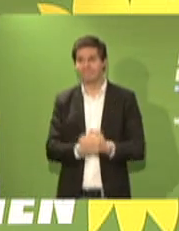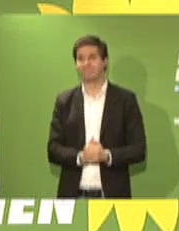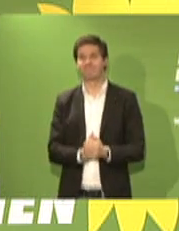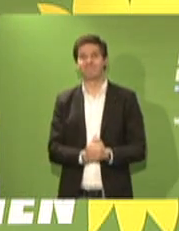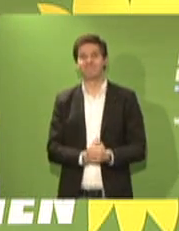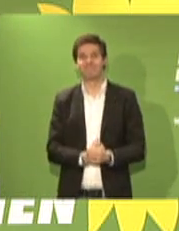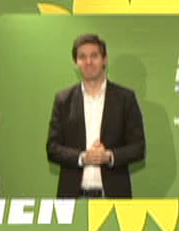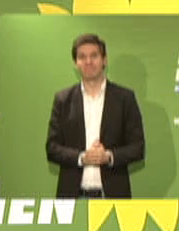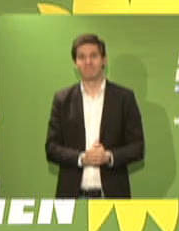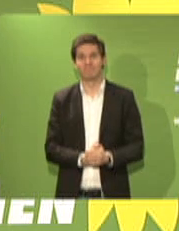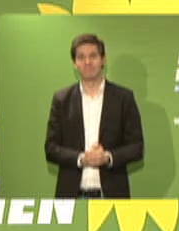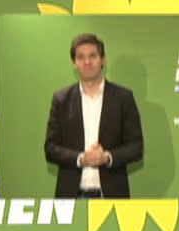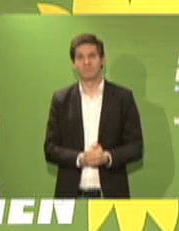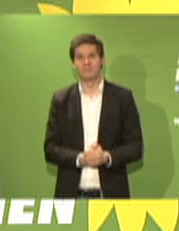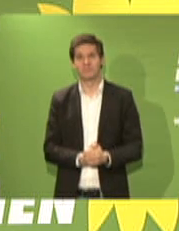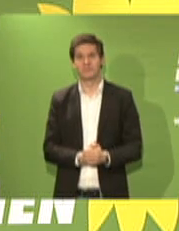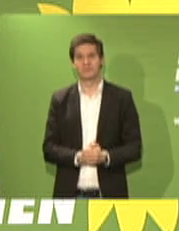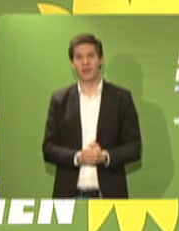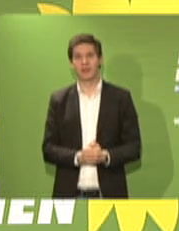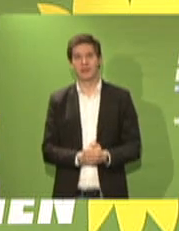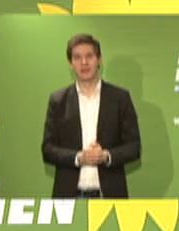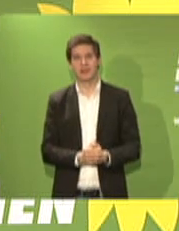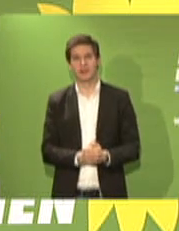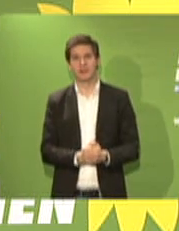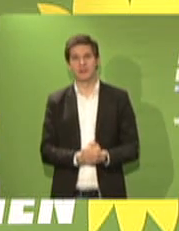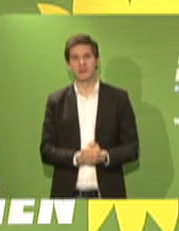noch. Der hat sich gestern abgemeldet, ne?